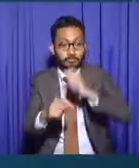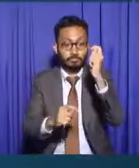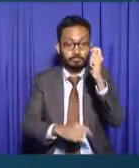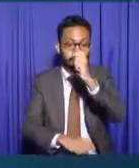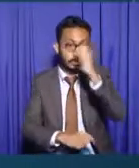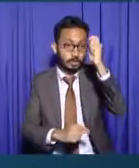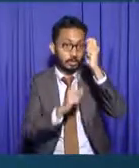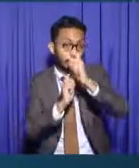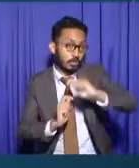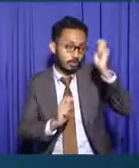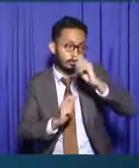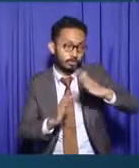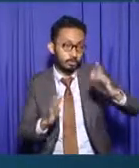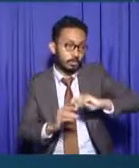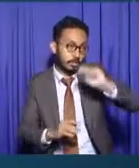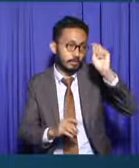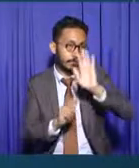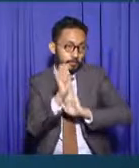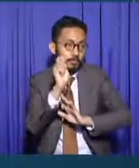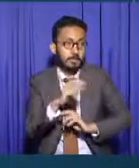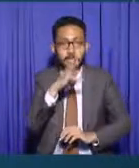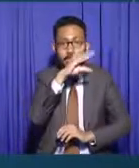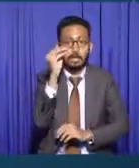dan satu alel